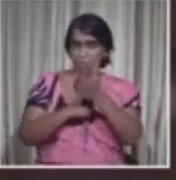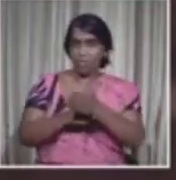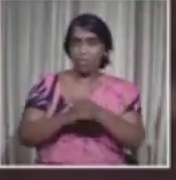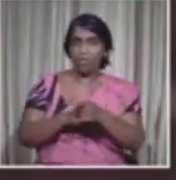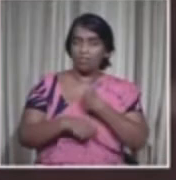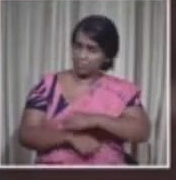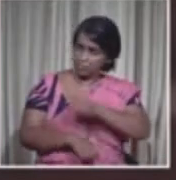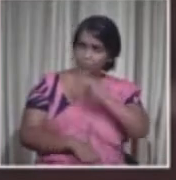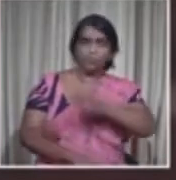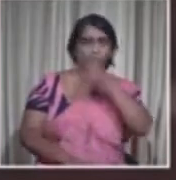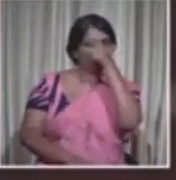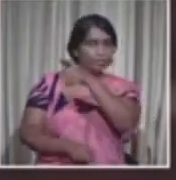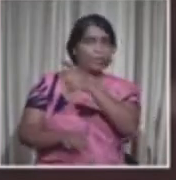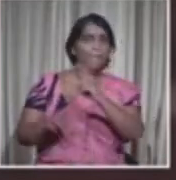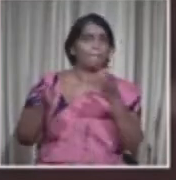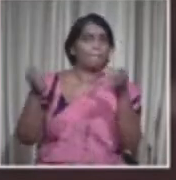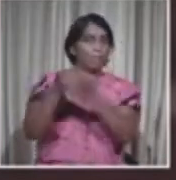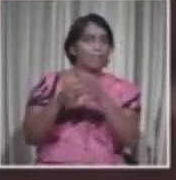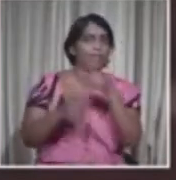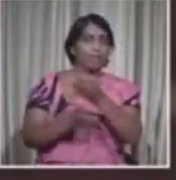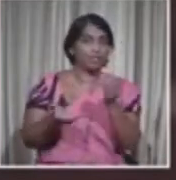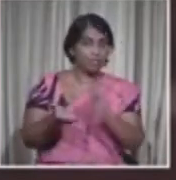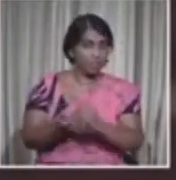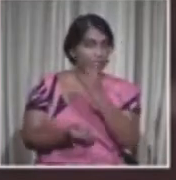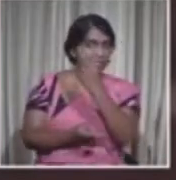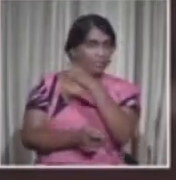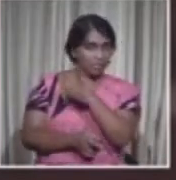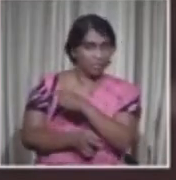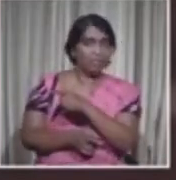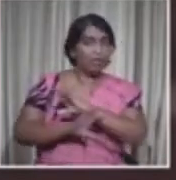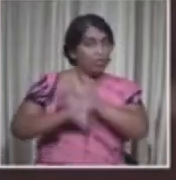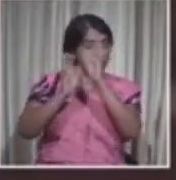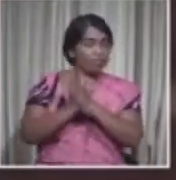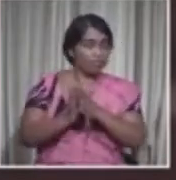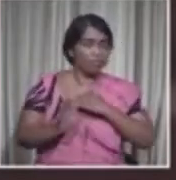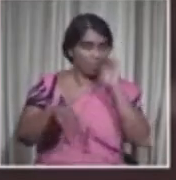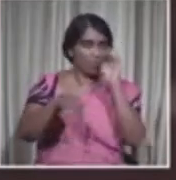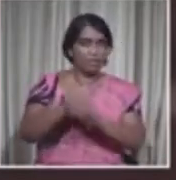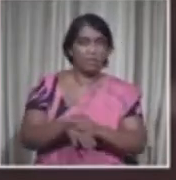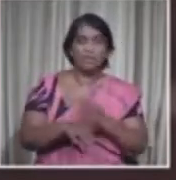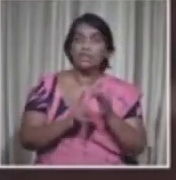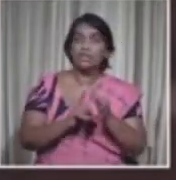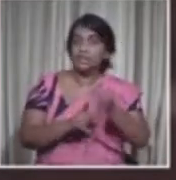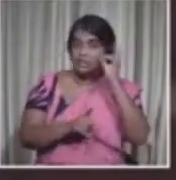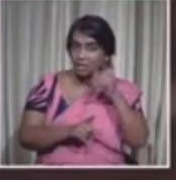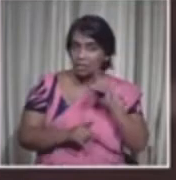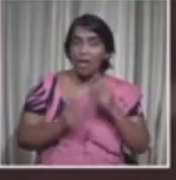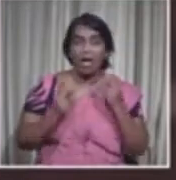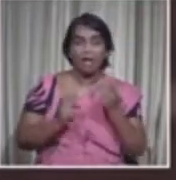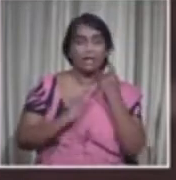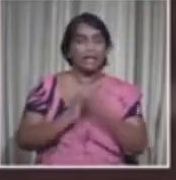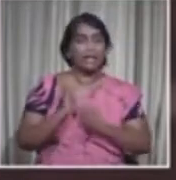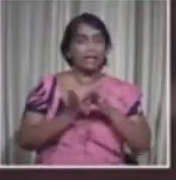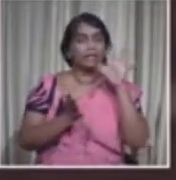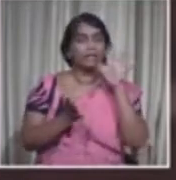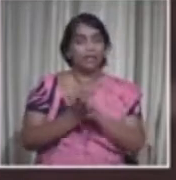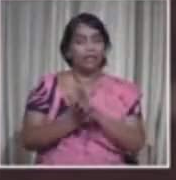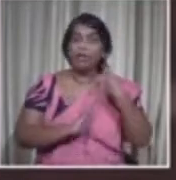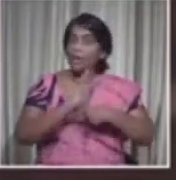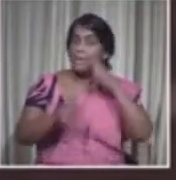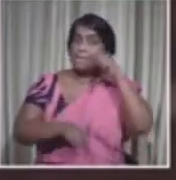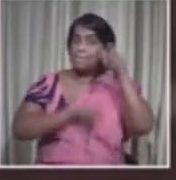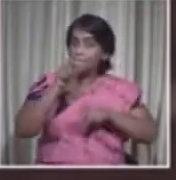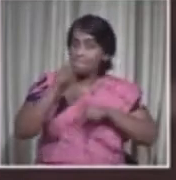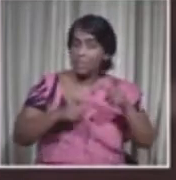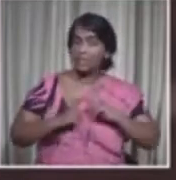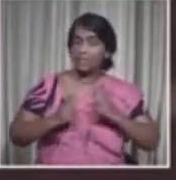දිගරම කියන්නේ තමුන්නාස පක්ෂය දිහා තවත් දින හට්ටියක් ඒ ඔක්කොම එළිවෙයි ඉතින් ජනාධිපතිතුමා හදිසි නීතිය ගෙනල්ලා මේ රටේ ජනතාවගේ